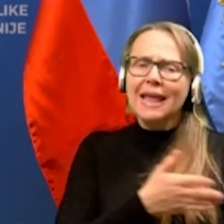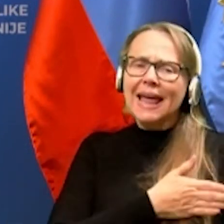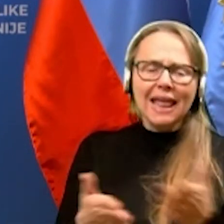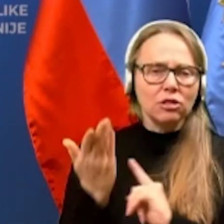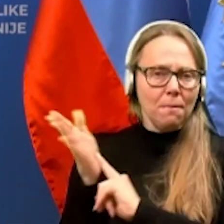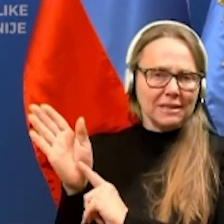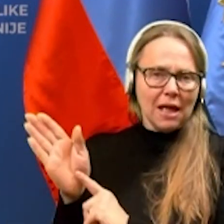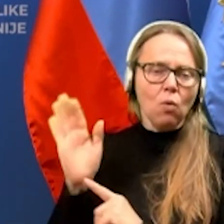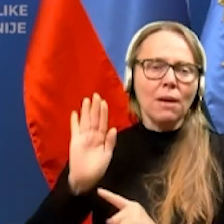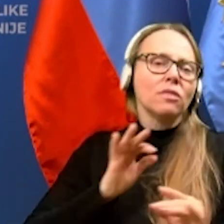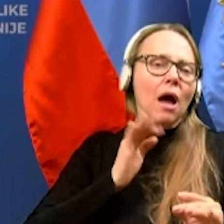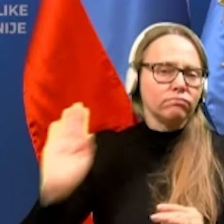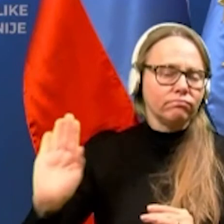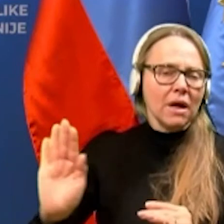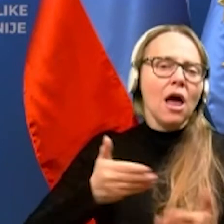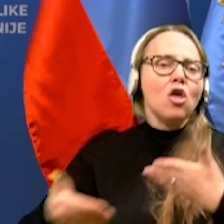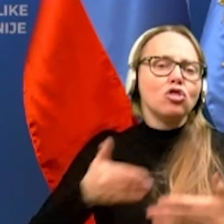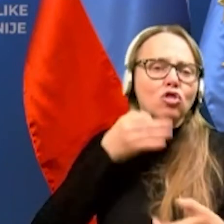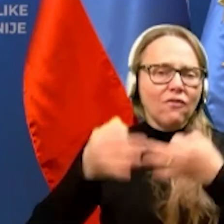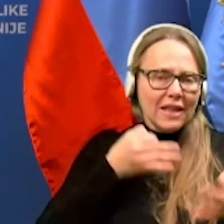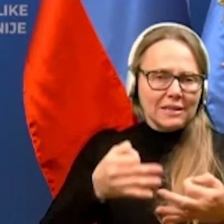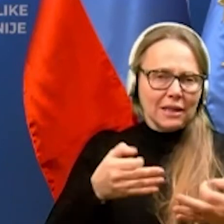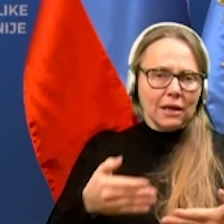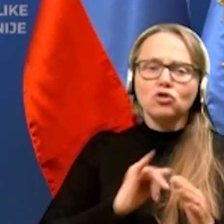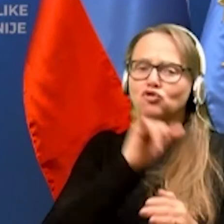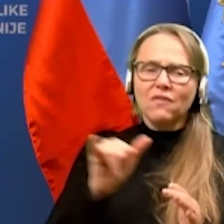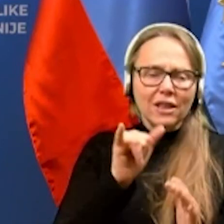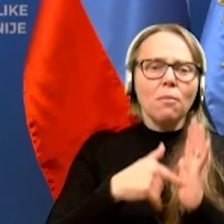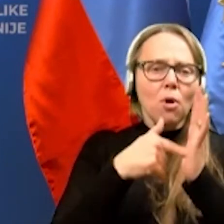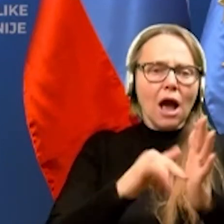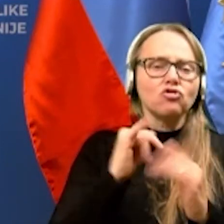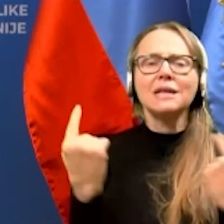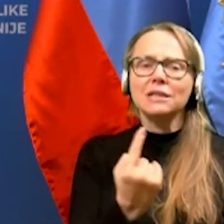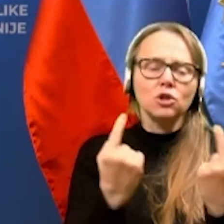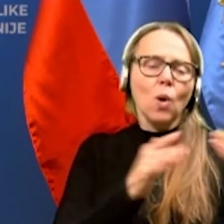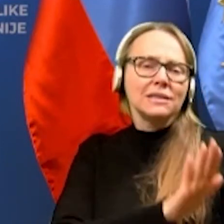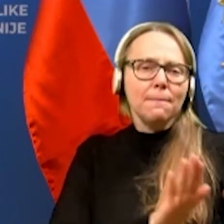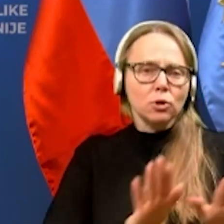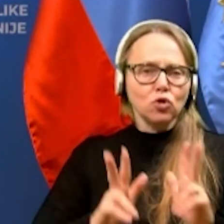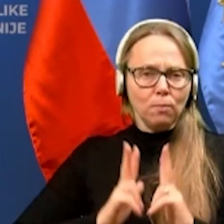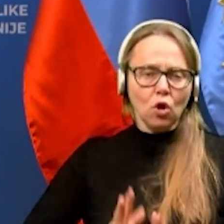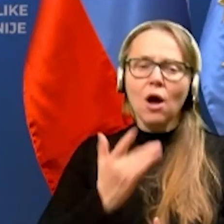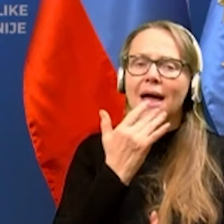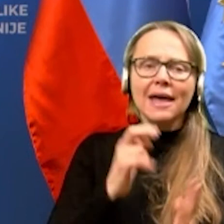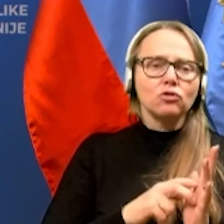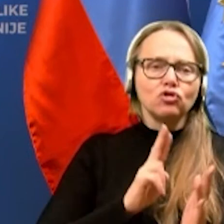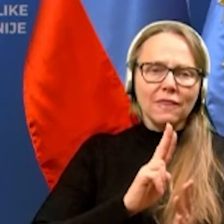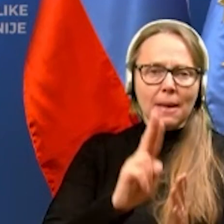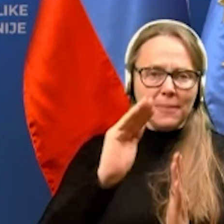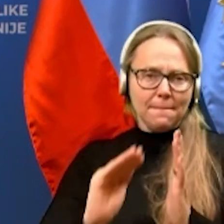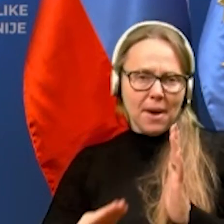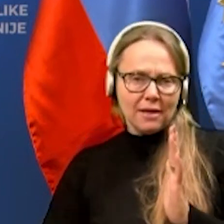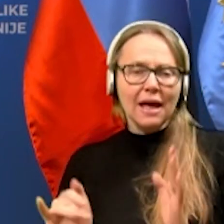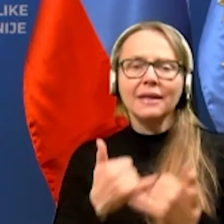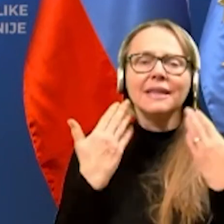predstavljamo na naših novinarskih konferencah, še vedno kažejo, da se razmere postopno umirjajo. R še naprej pada in